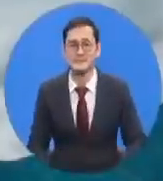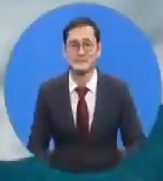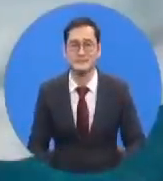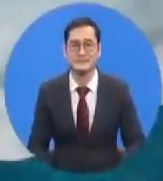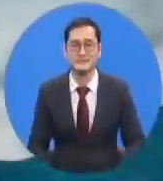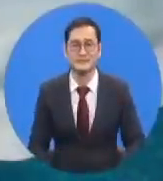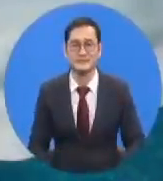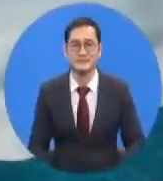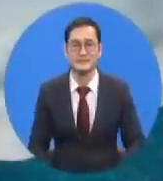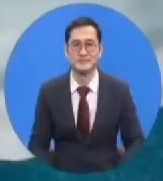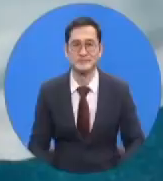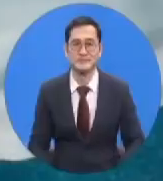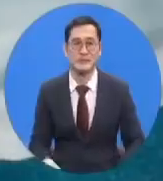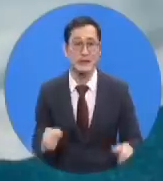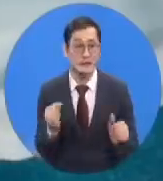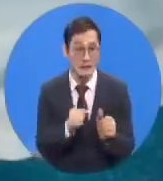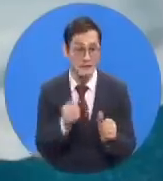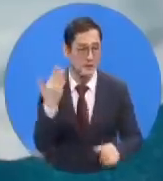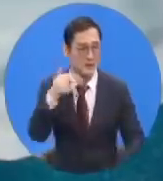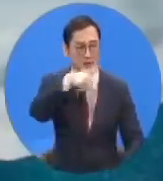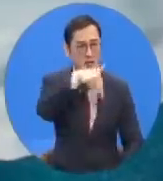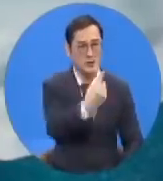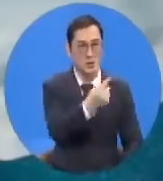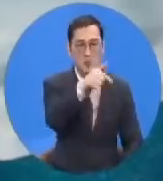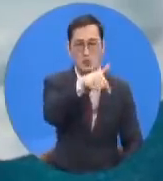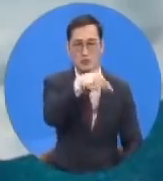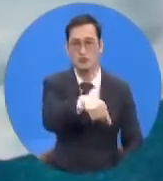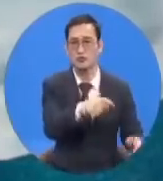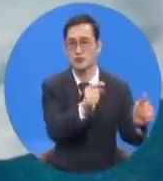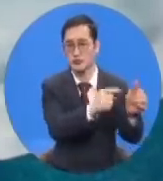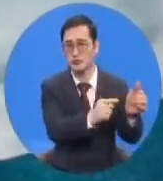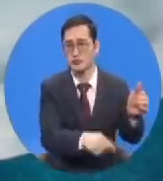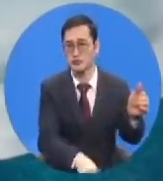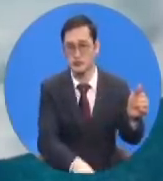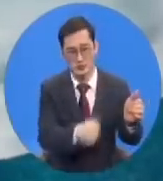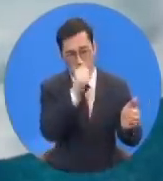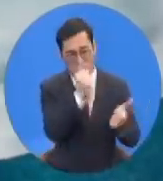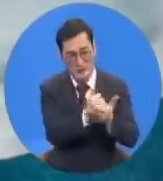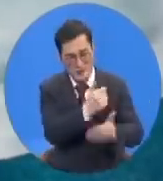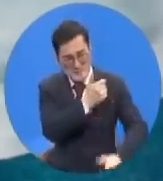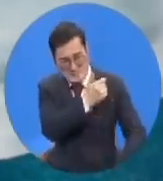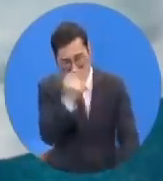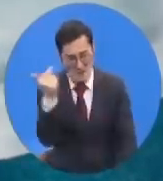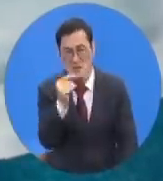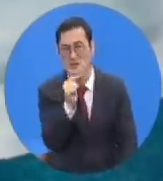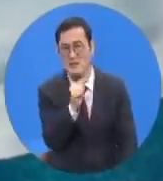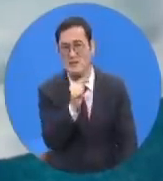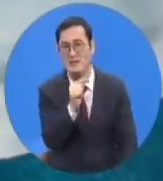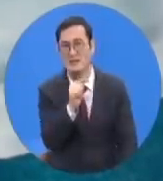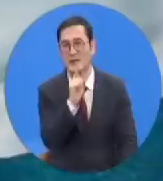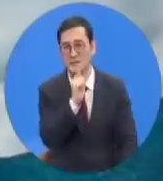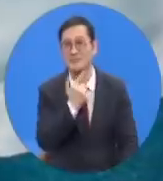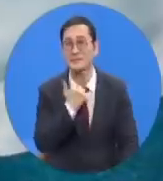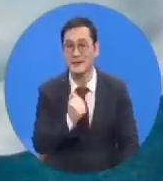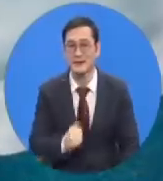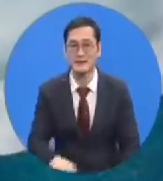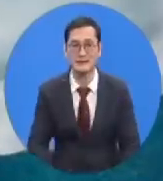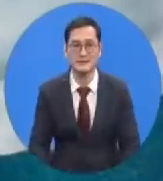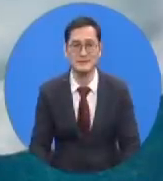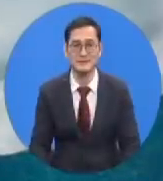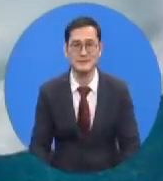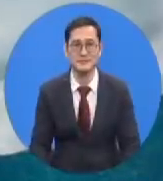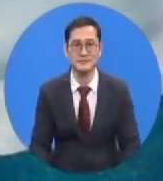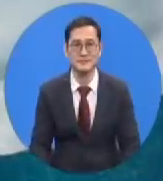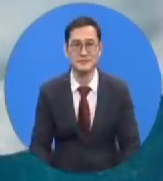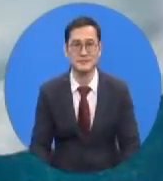이철희 전 의원은요, 조국 전 장관에게 대역죄를 범하고 있다. 이런 말을 과거에 하기도 했었습니다. 그